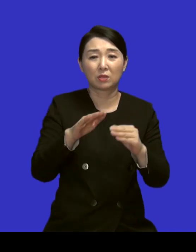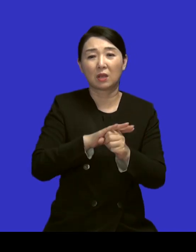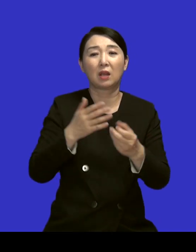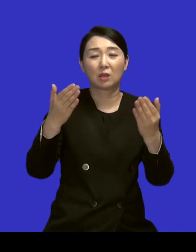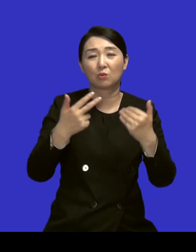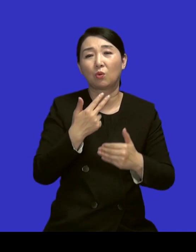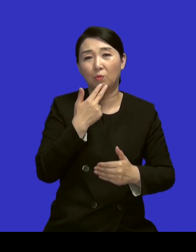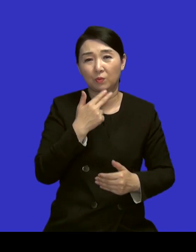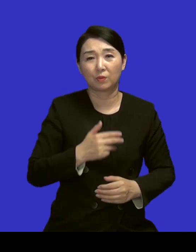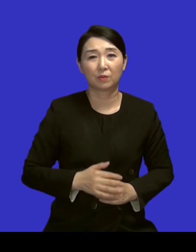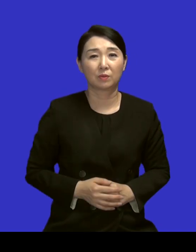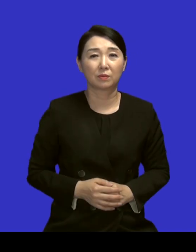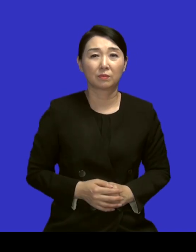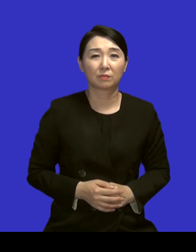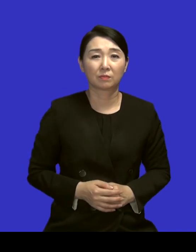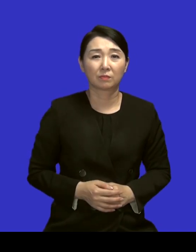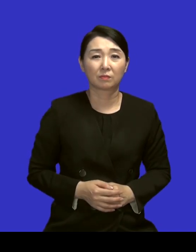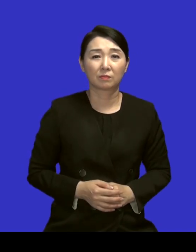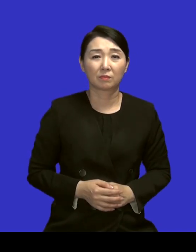주지 않아요.